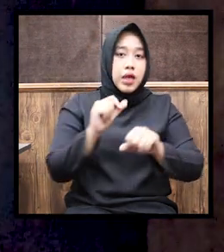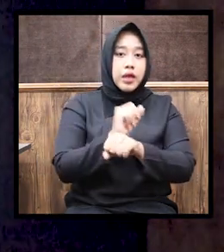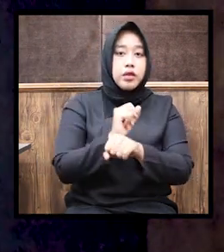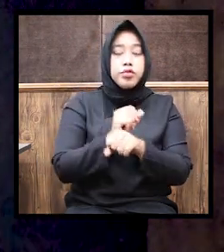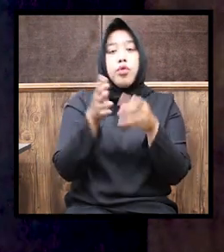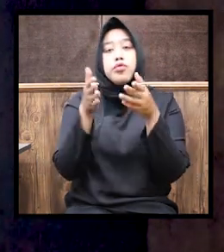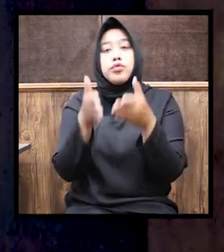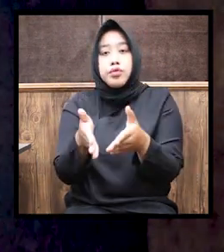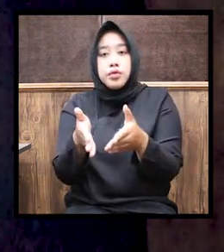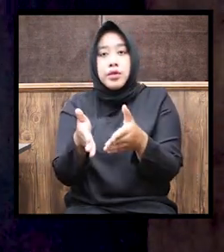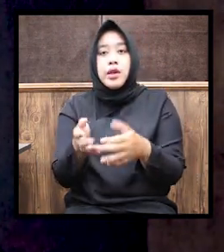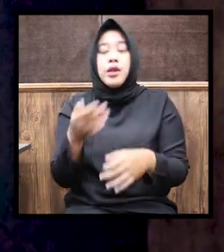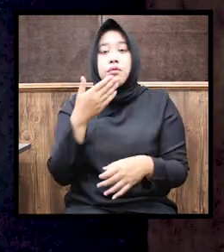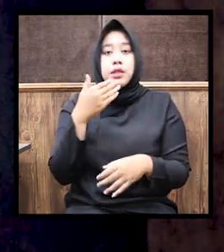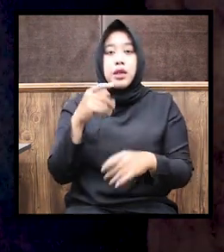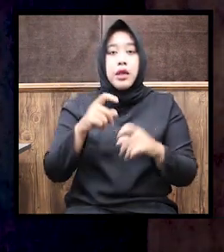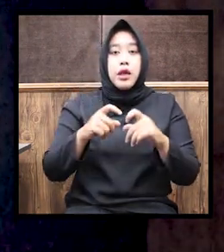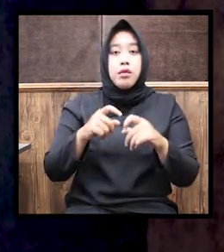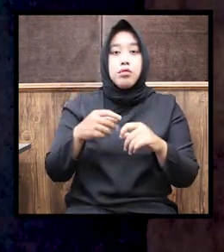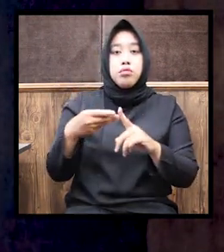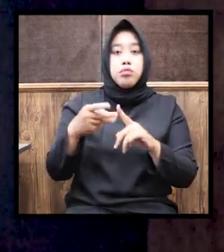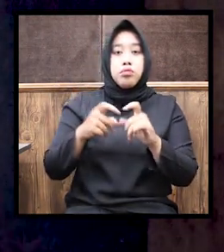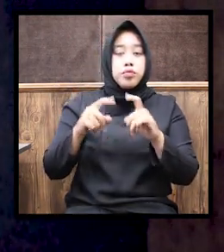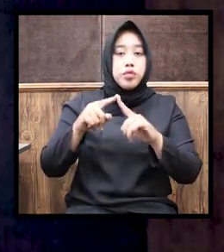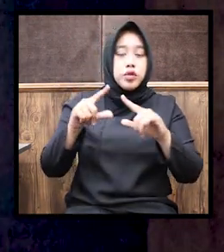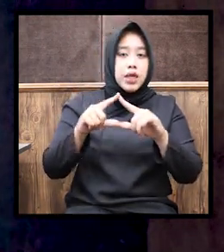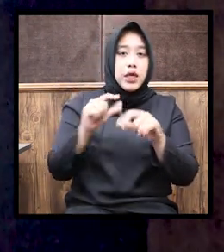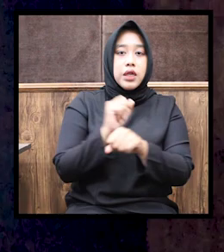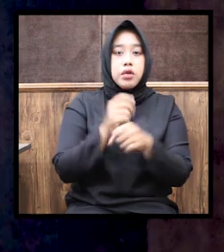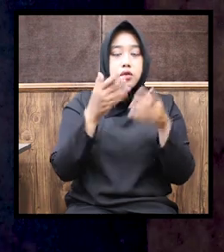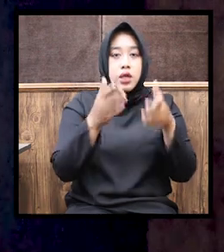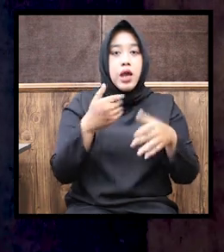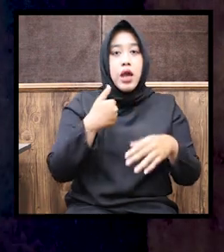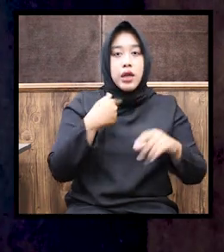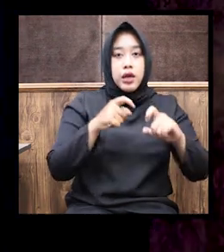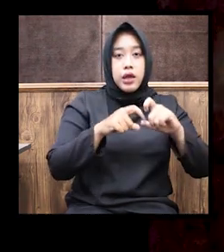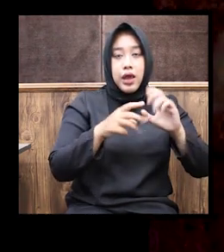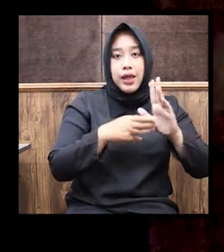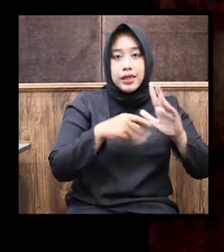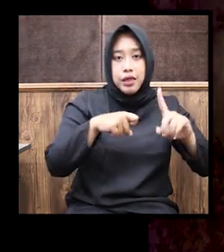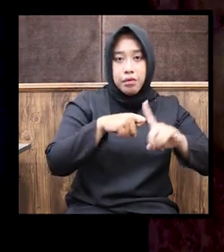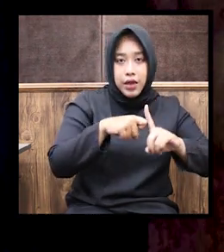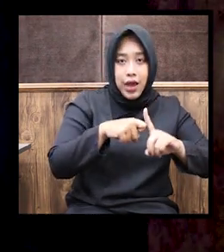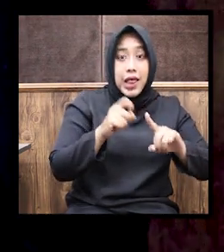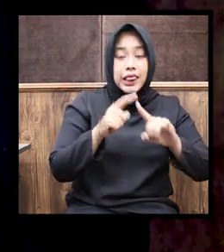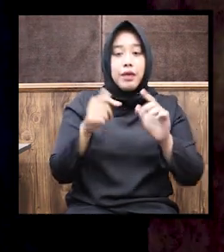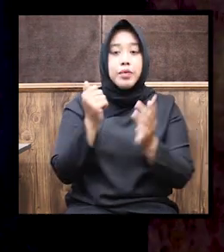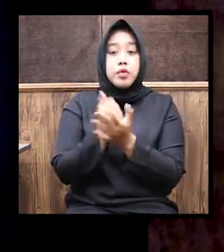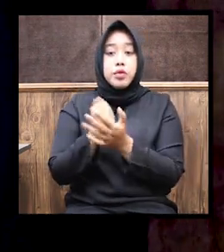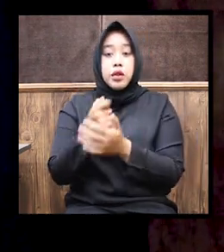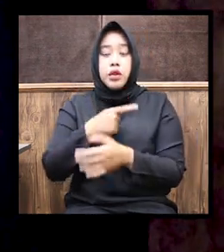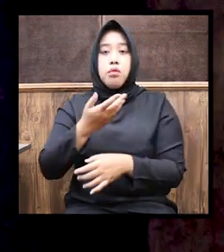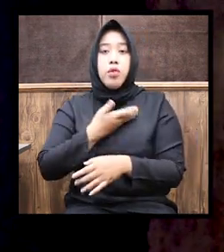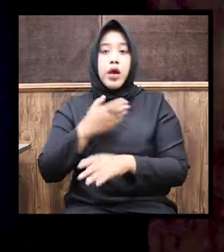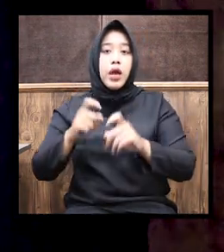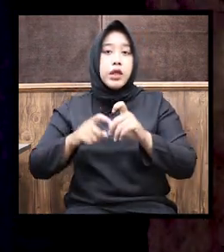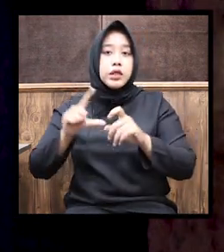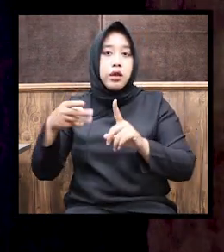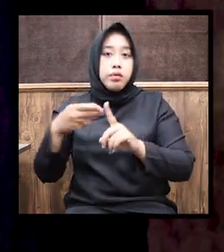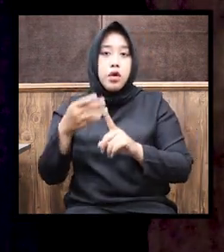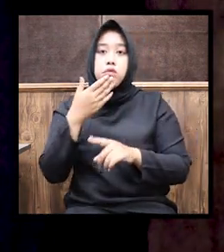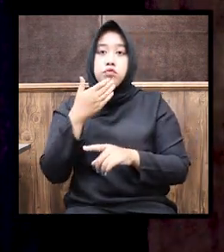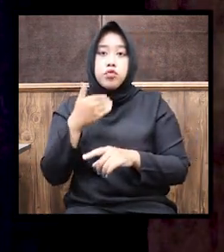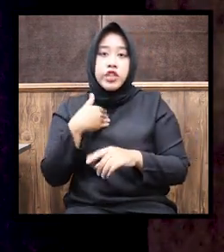ini kan bursa kerja khusus ada di SMK Universitas seperti itu tapi kita ingin juga terny SLB juga harus punya